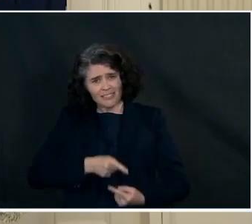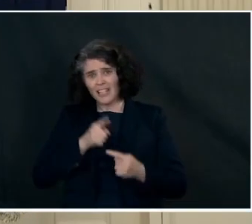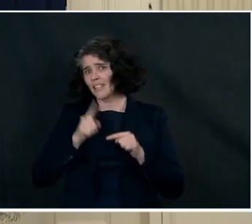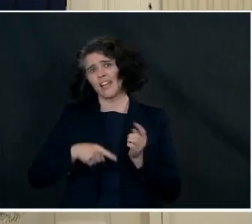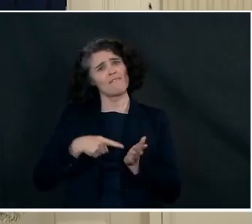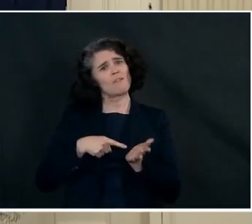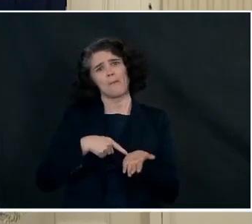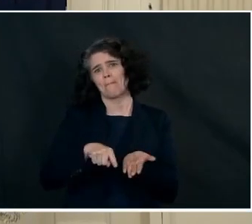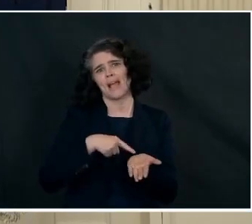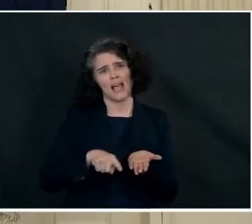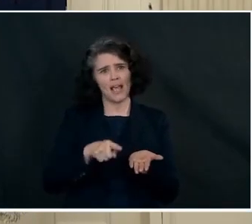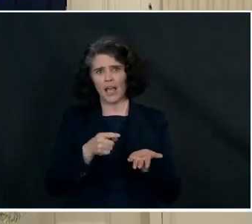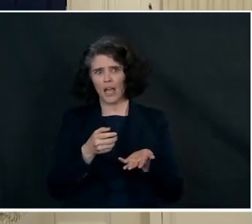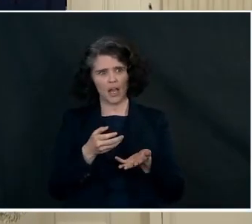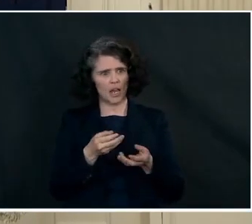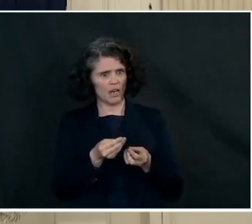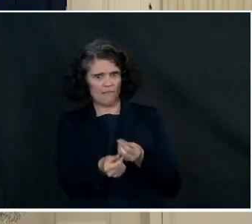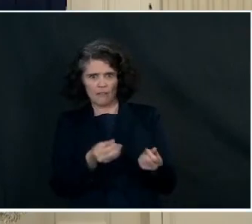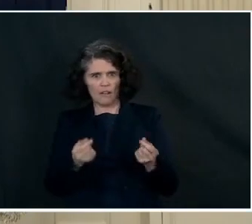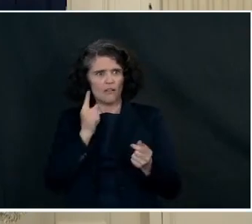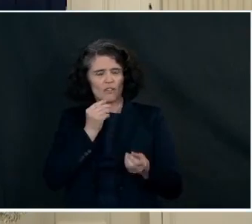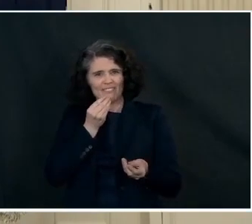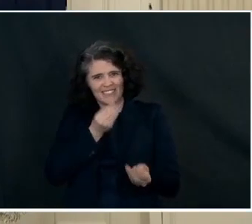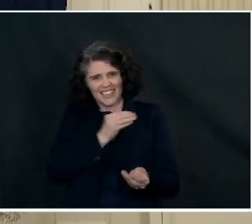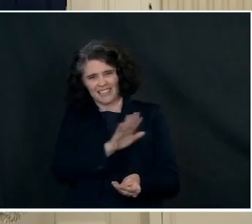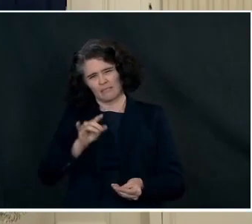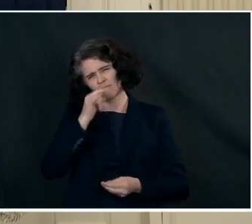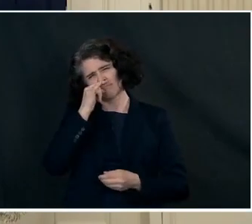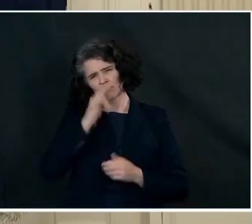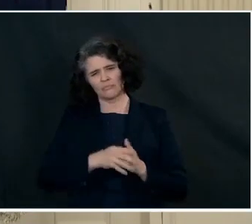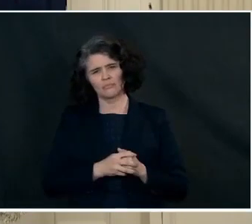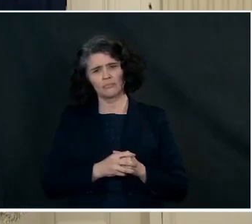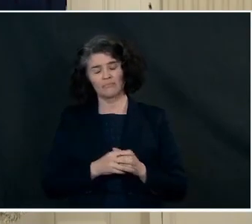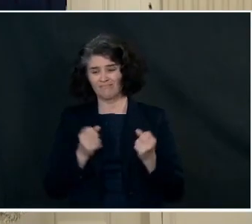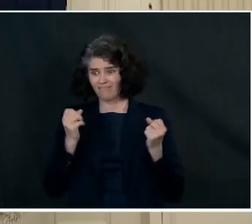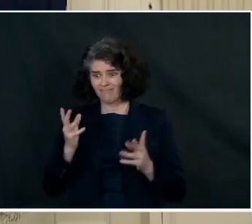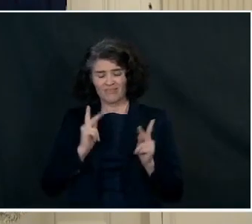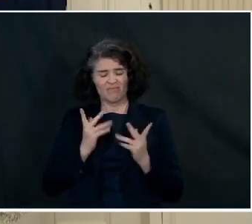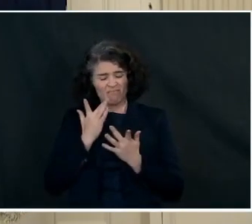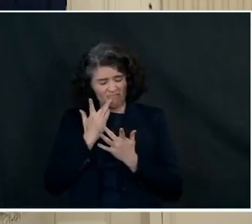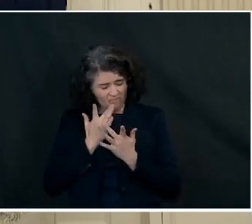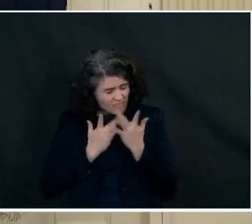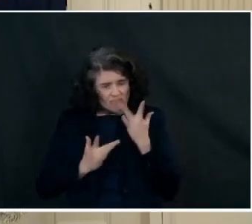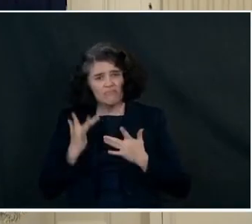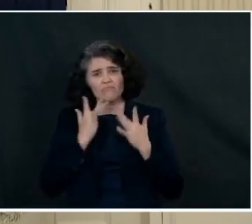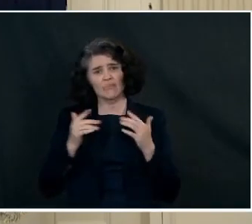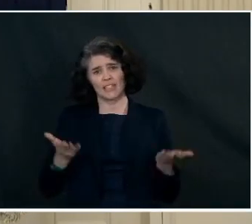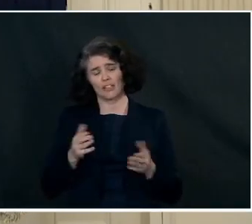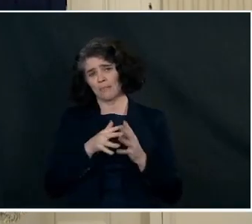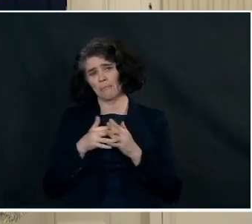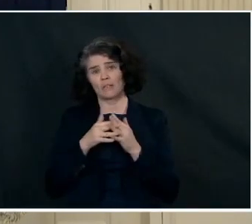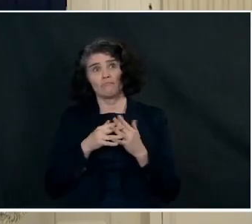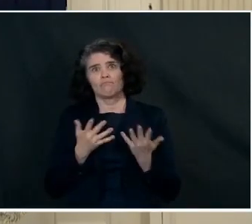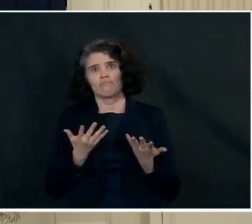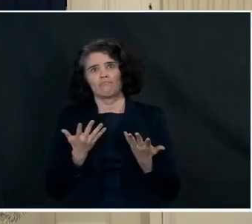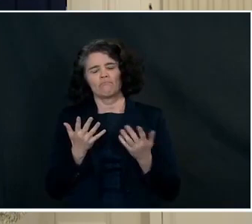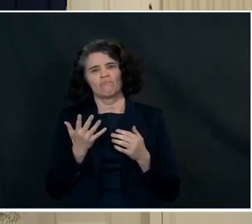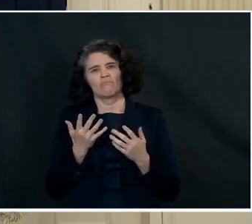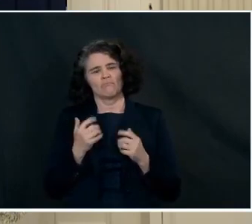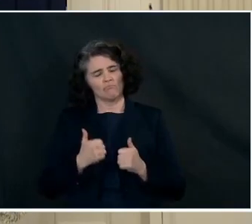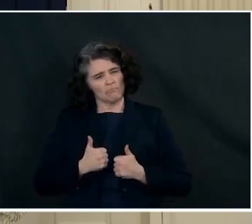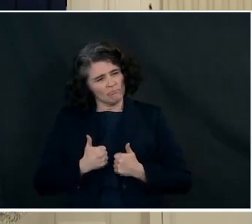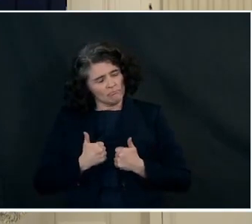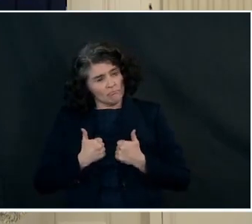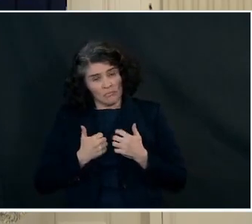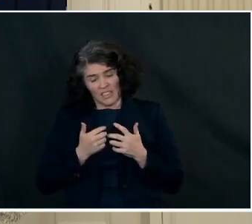Amerikalı yaralanan 20722 asker ve akıl sağlığında görülmemiş bir travma ile eve dönen binlerce askerden sonra